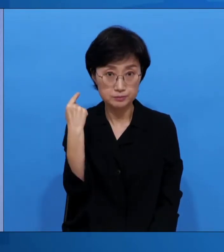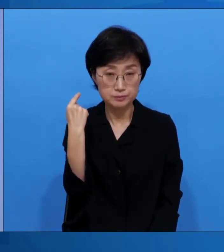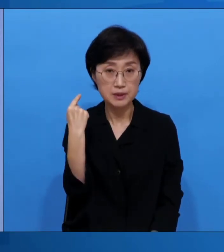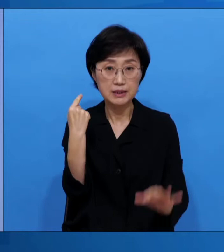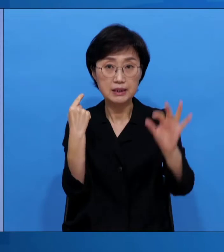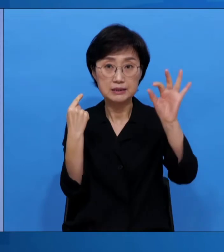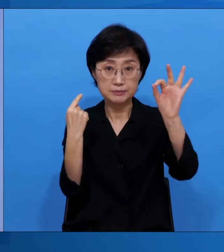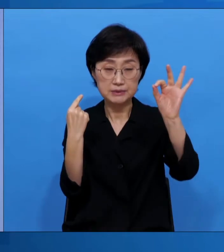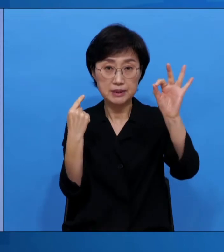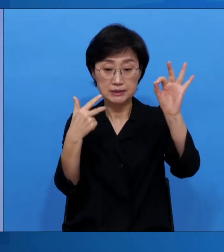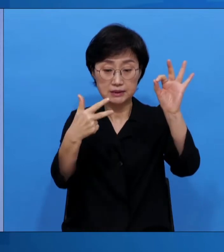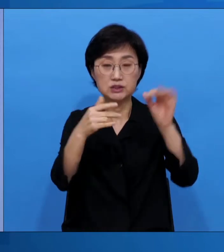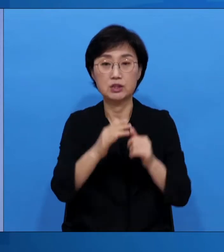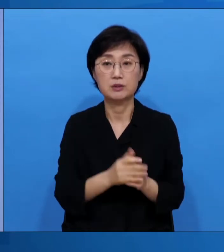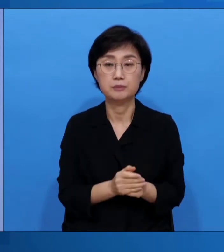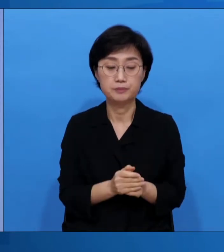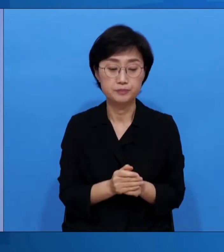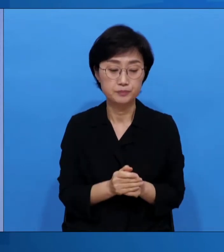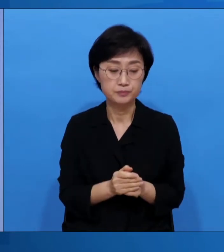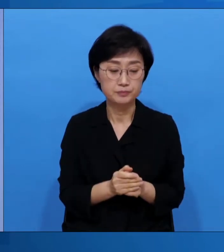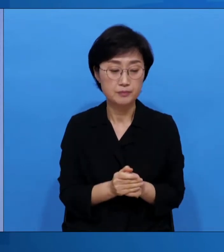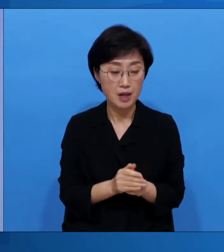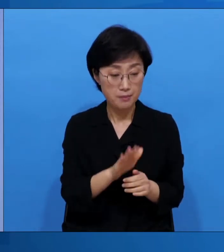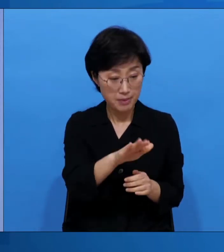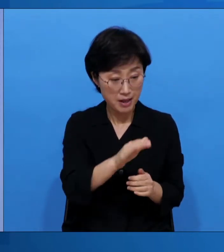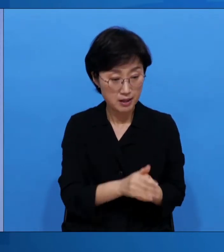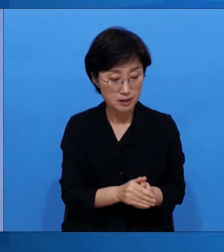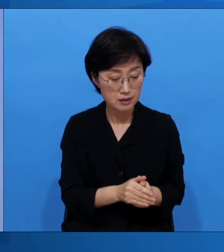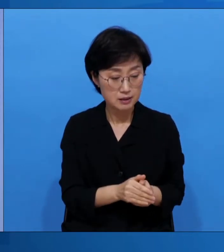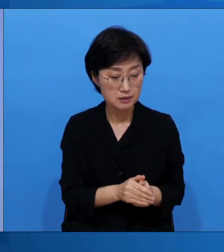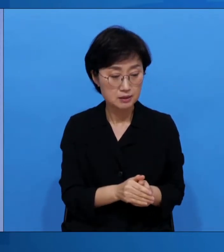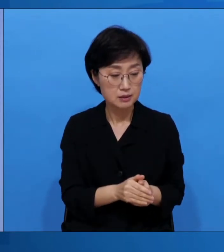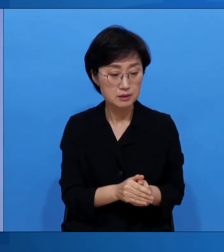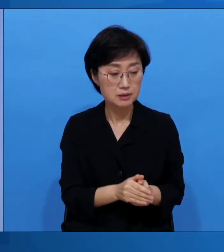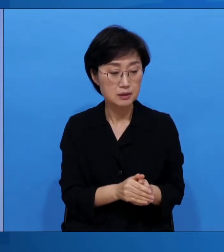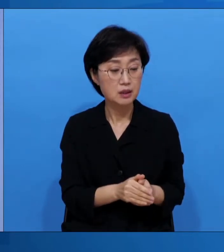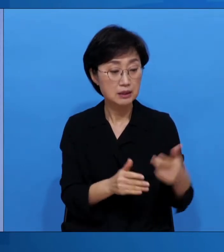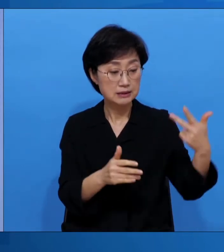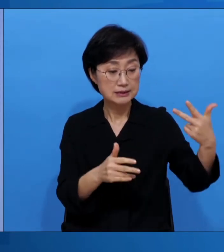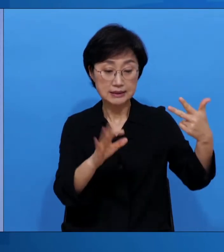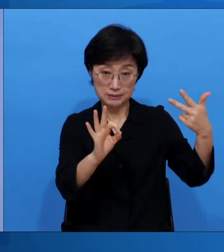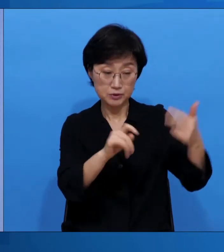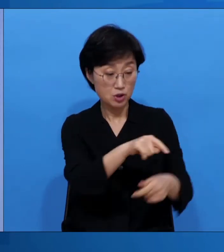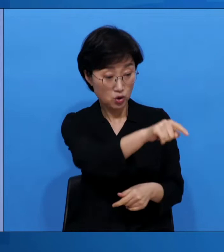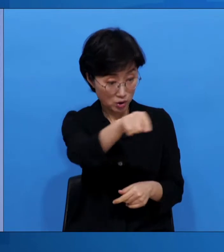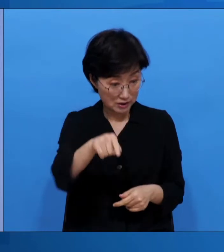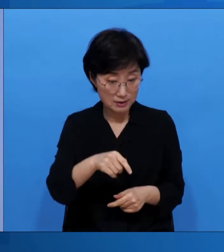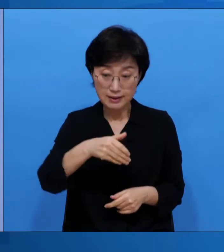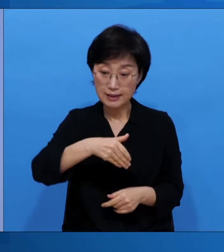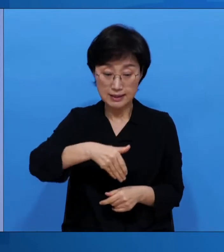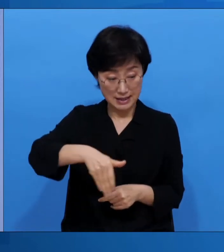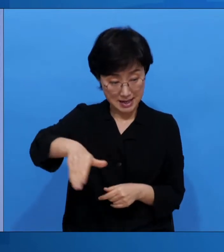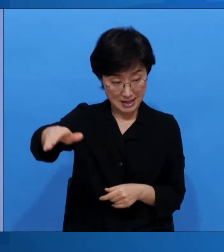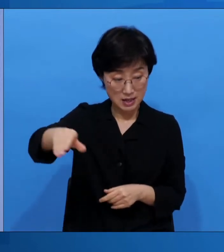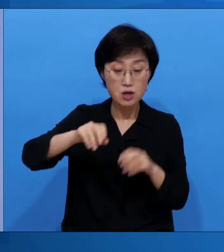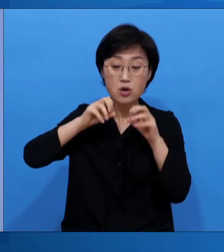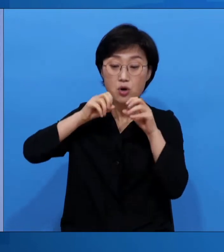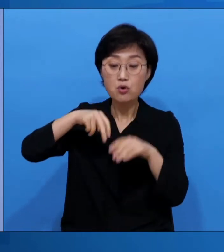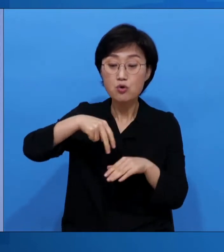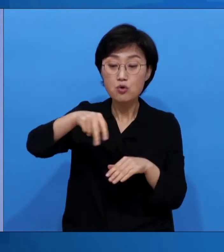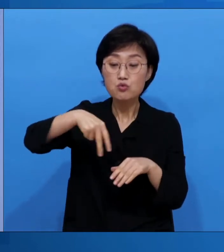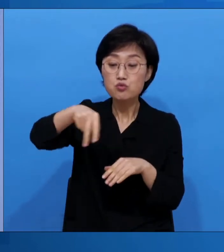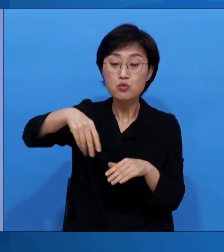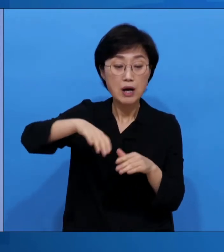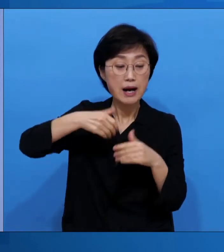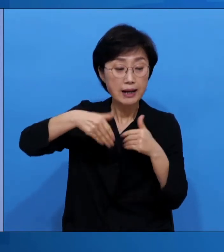chapter 10, verse 7. 가면서 천국이 가까웠다고 말해라. He says, wherever you go, say that the kingdom of heaven is